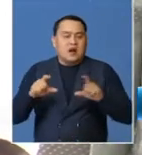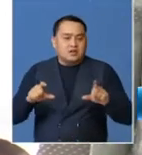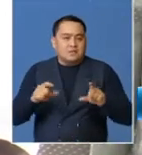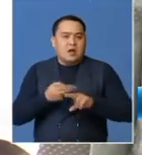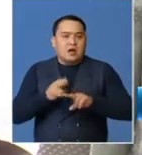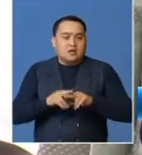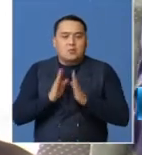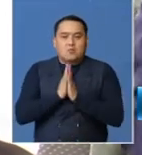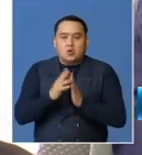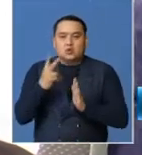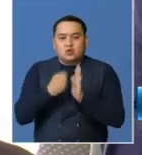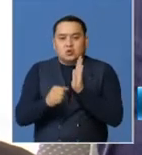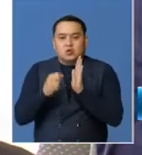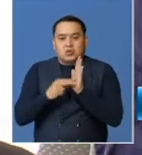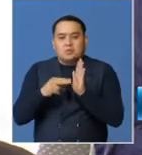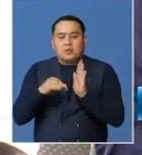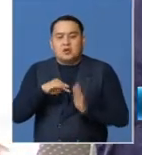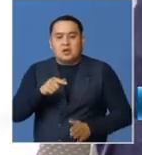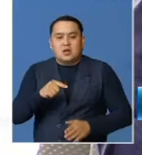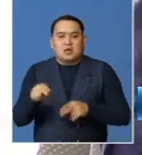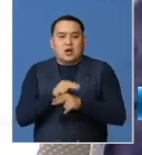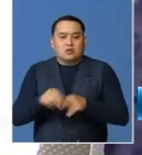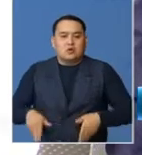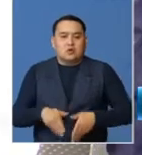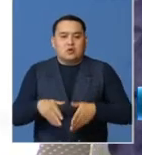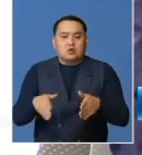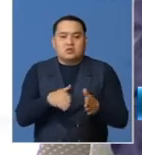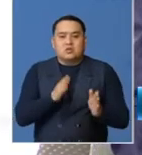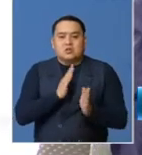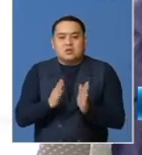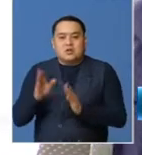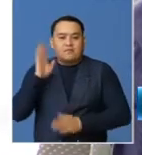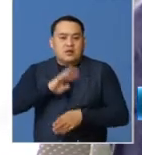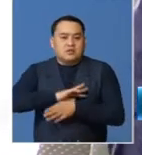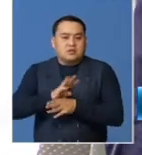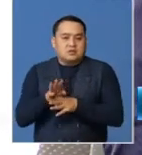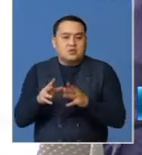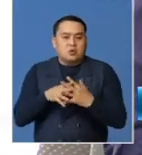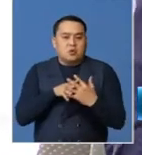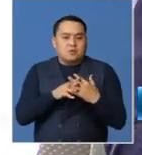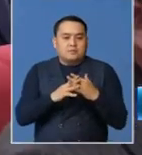Помимо этого, просим 677 миллионов тенге на реконструкцию дорог и систем водоснабжения в ряде сел.